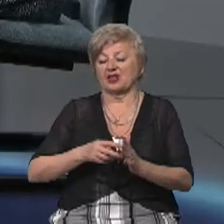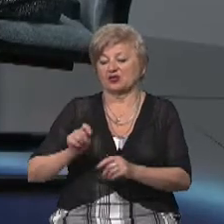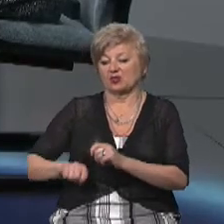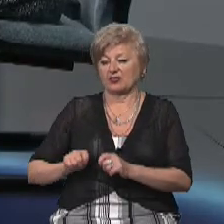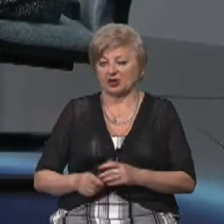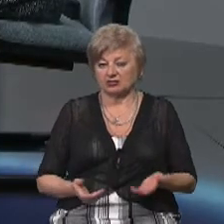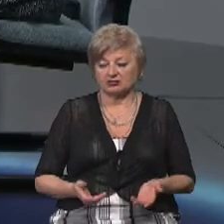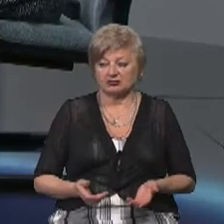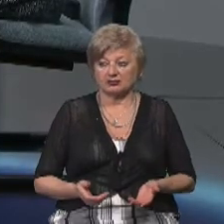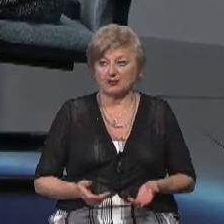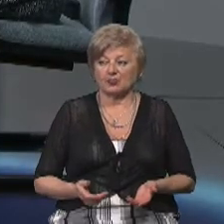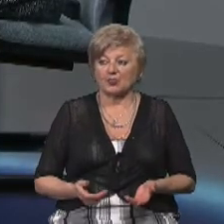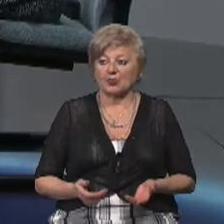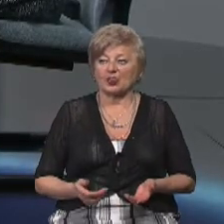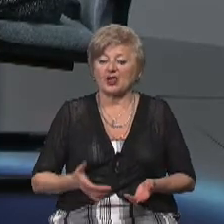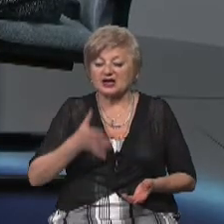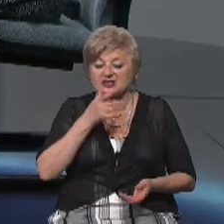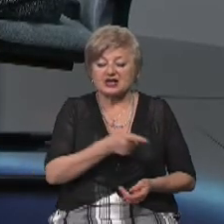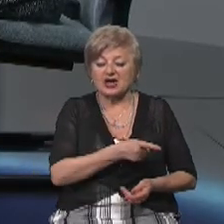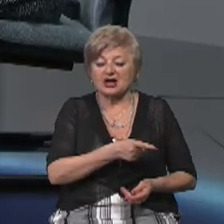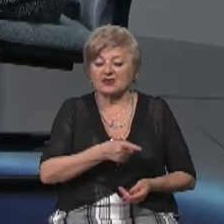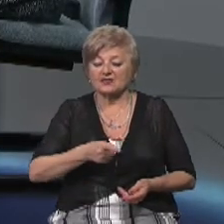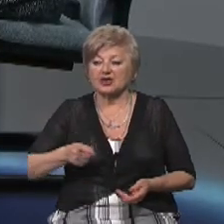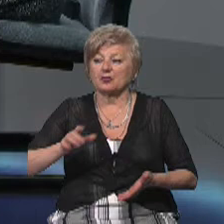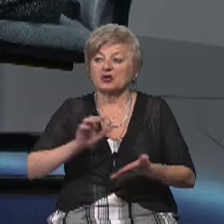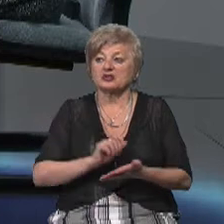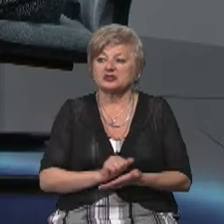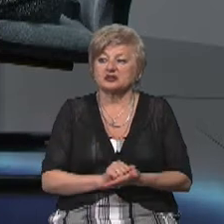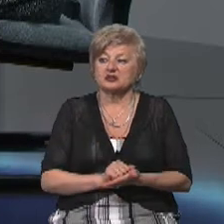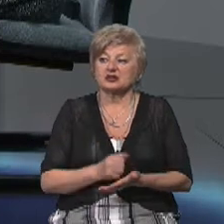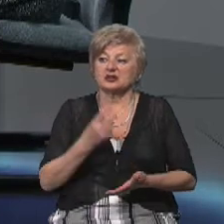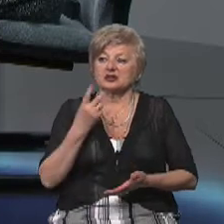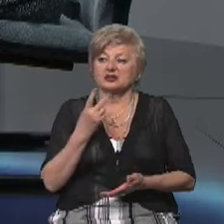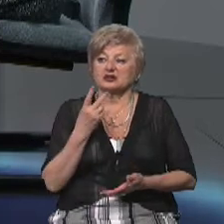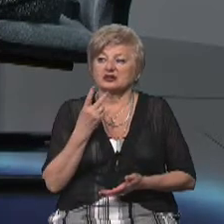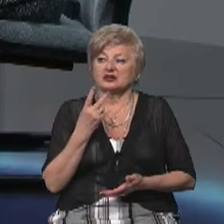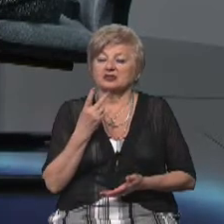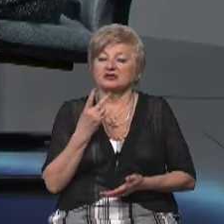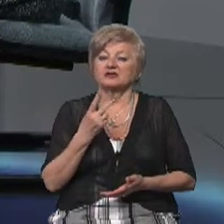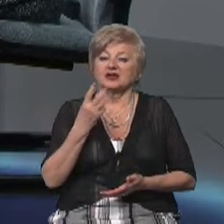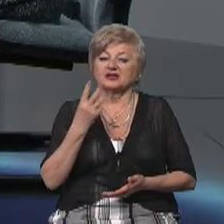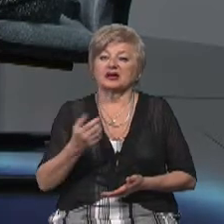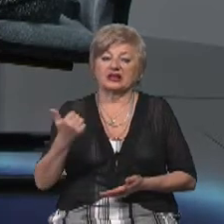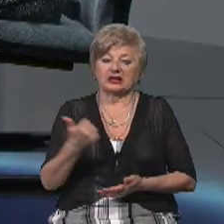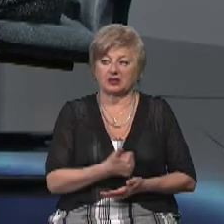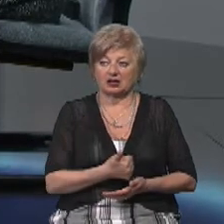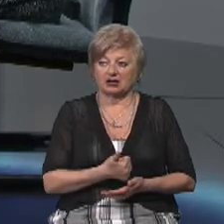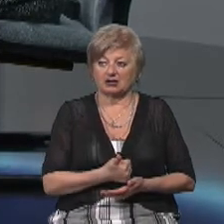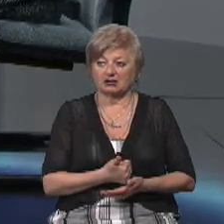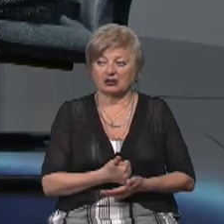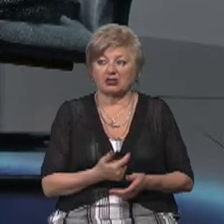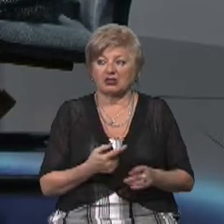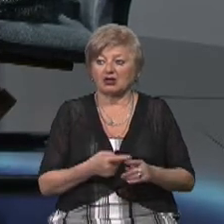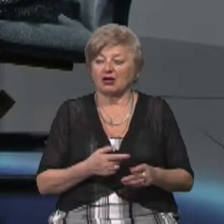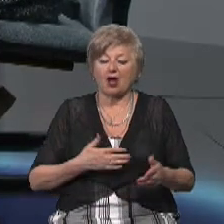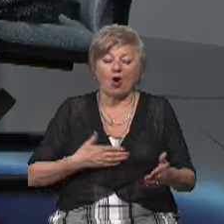що за терміном це займає десь 2-3 тижні. Це